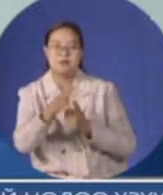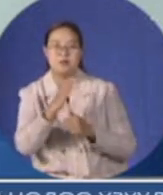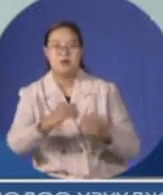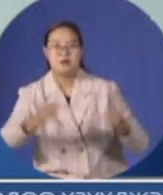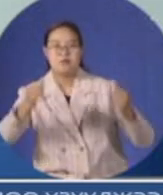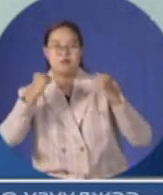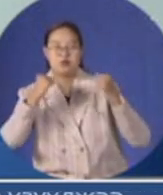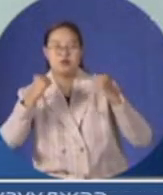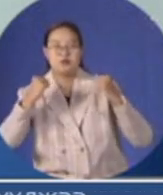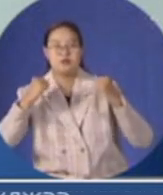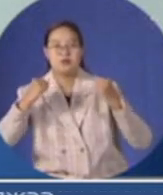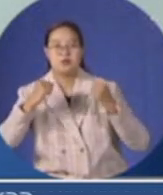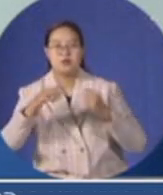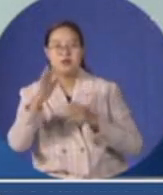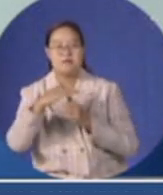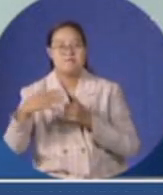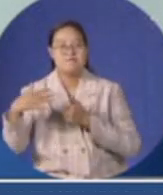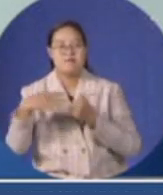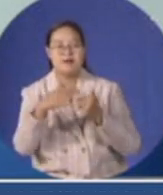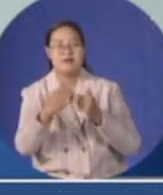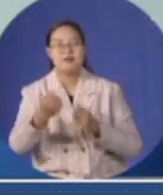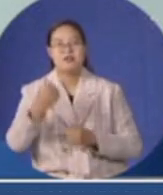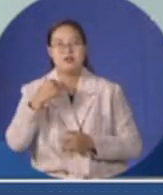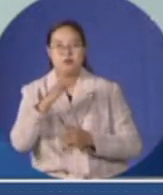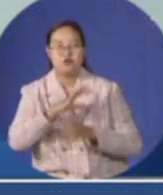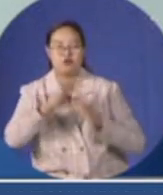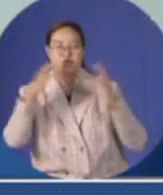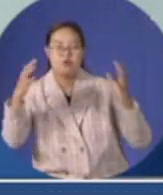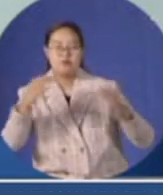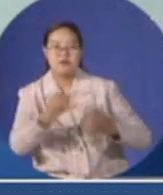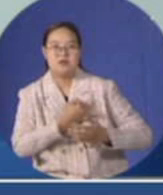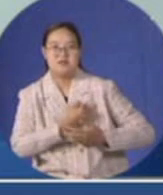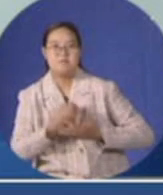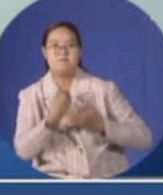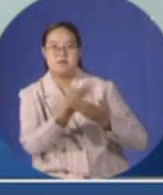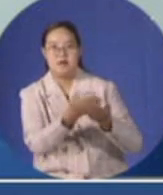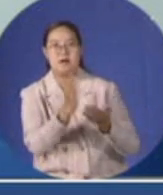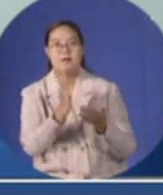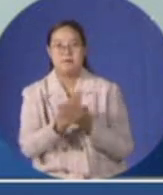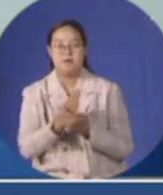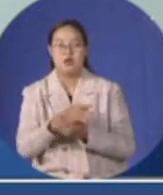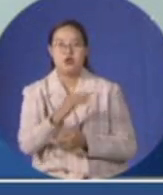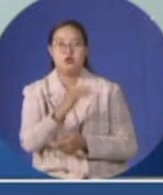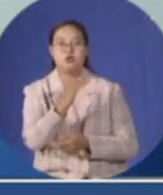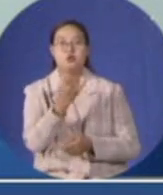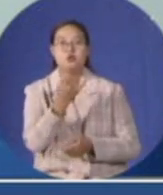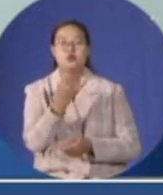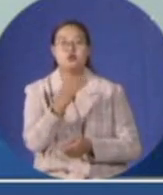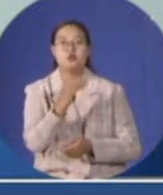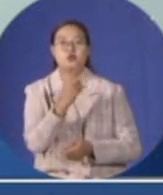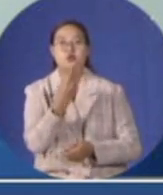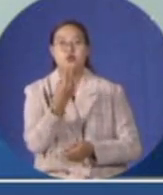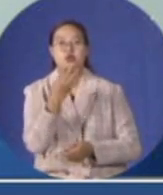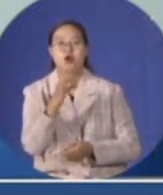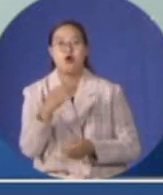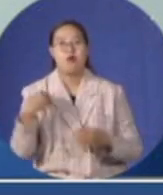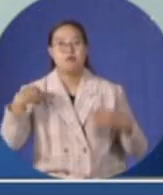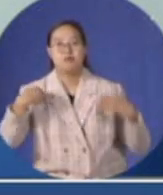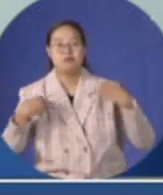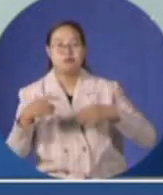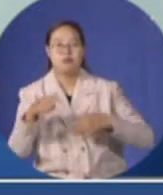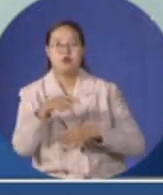салбарын хамт манлайлж чадна гэж ийм том итгэл байж байгаа шүү. Бид нар одоо ингээд жүдогоор бас давхар хичээлдэг